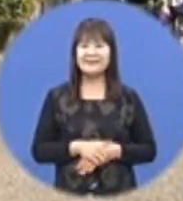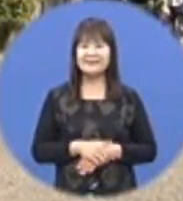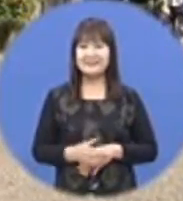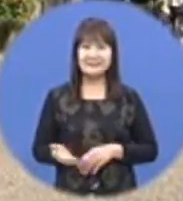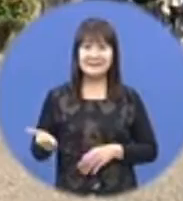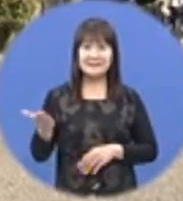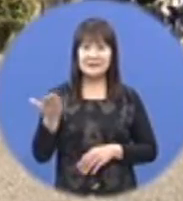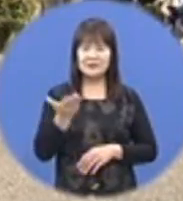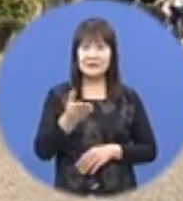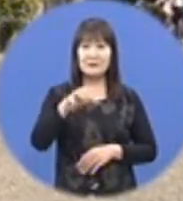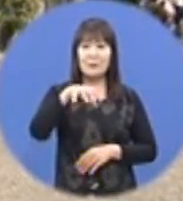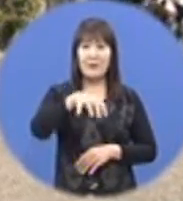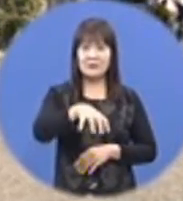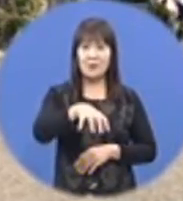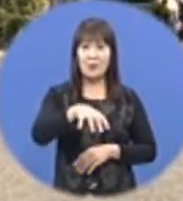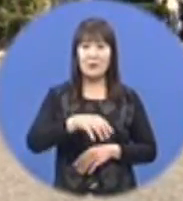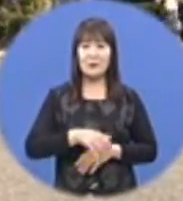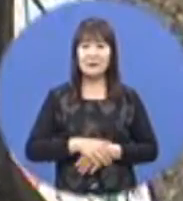。次の場所は